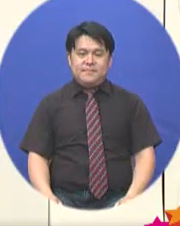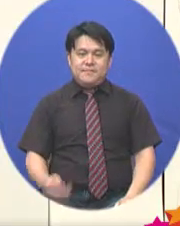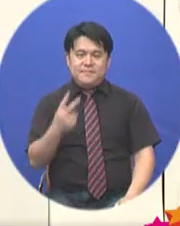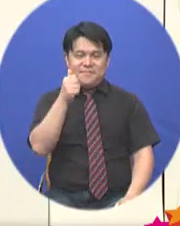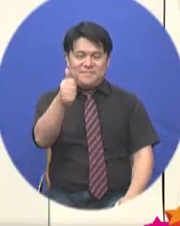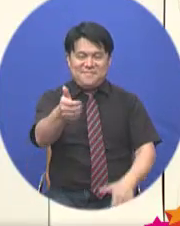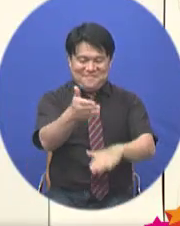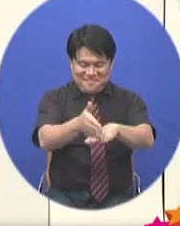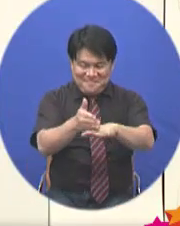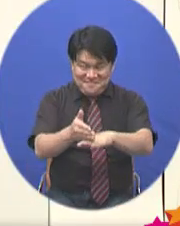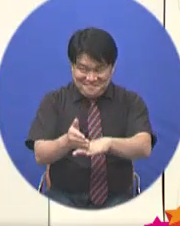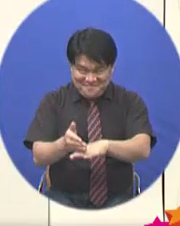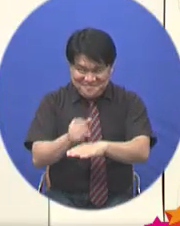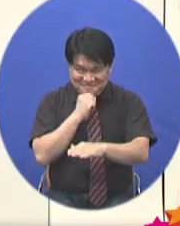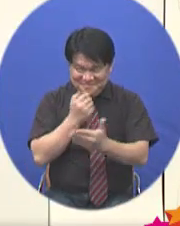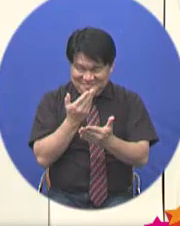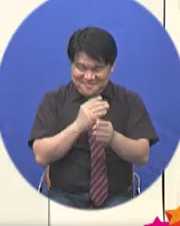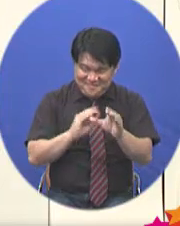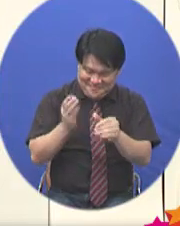피디님 감사합니다.